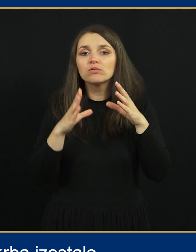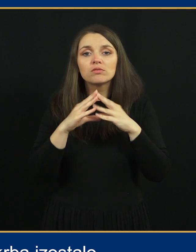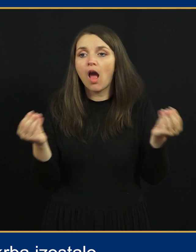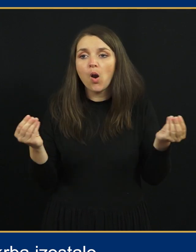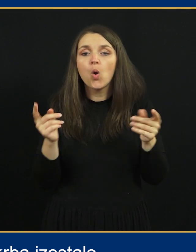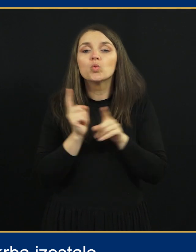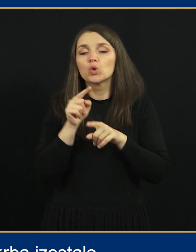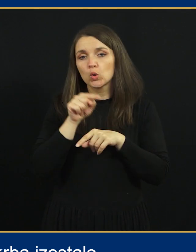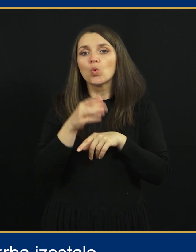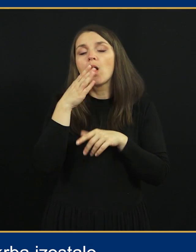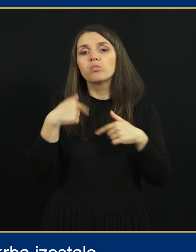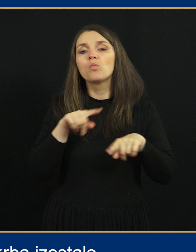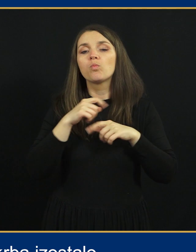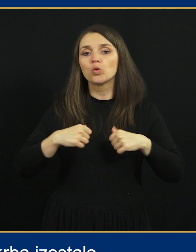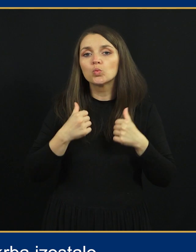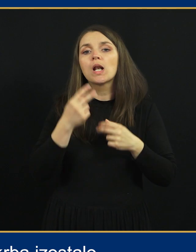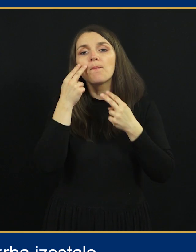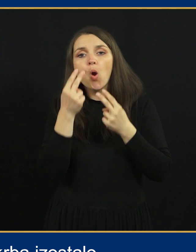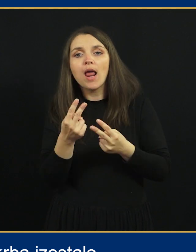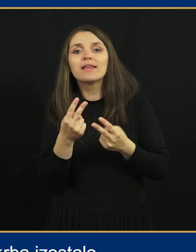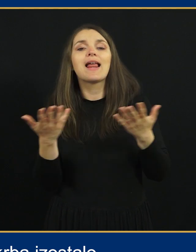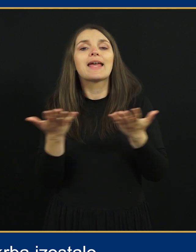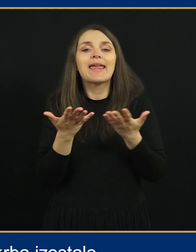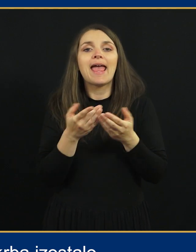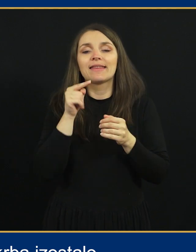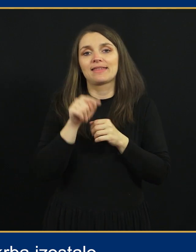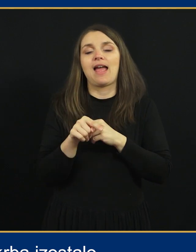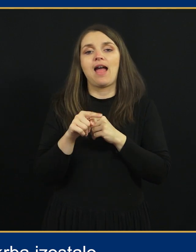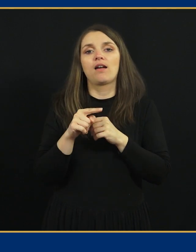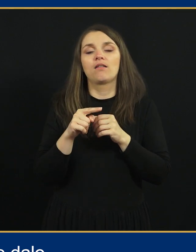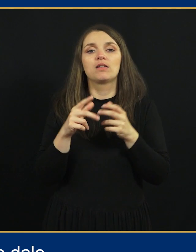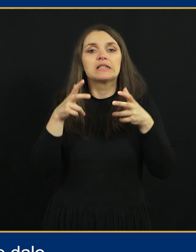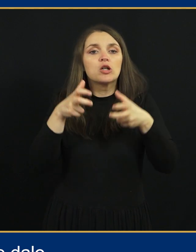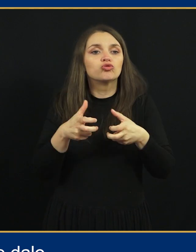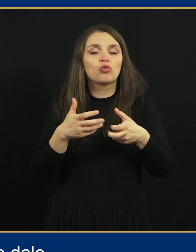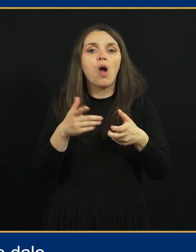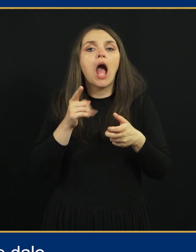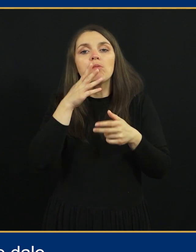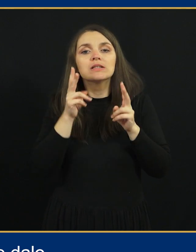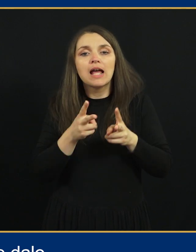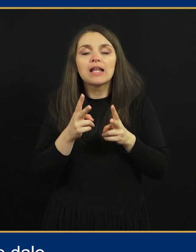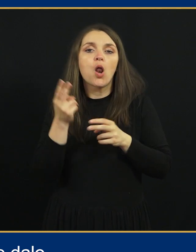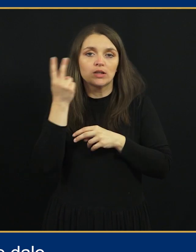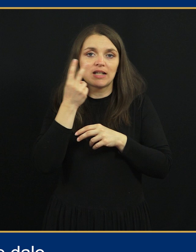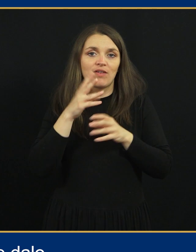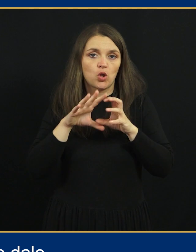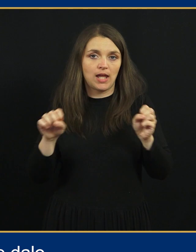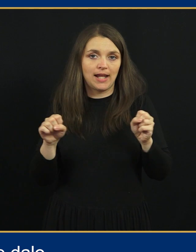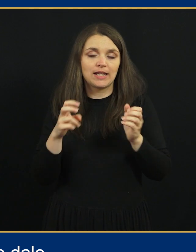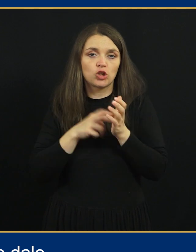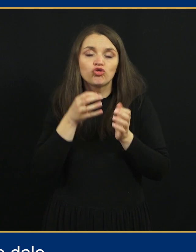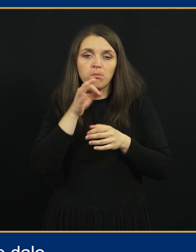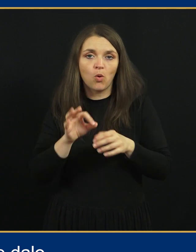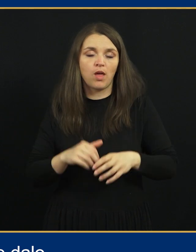oskrba izostalo. Tudi tu se bomo potrudili in pogledali, kje je ta zastoj nastal, kaj bi se dalo